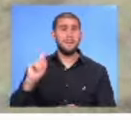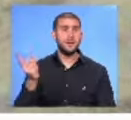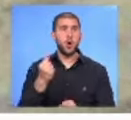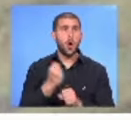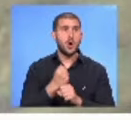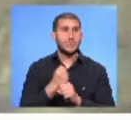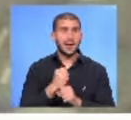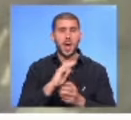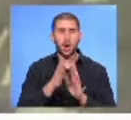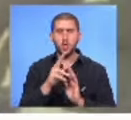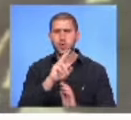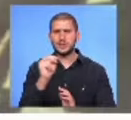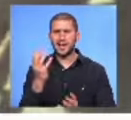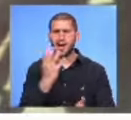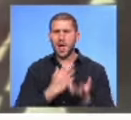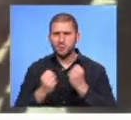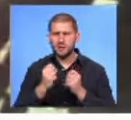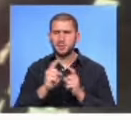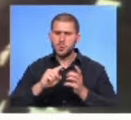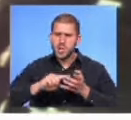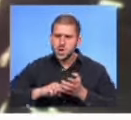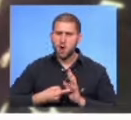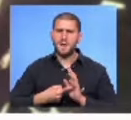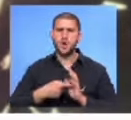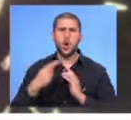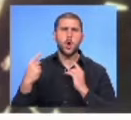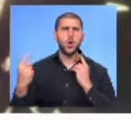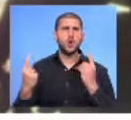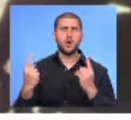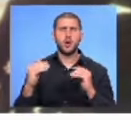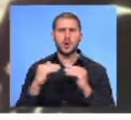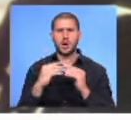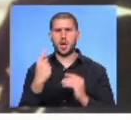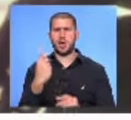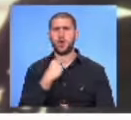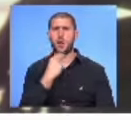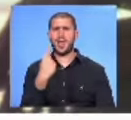בנושא החטופים, לשאוף לכל אחד, ועם זה לצאת החוצה.